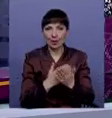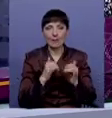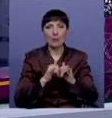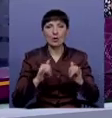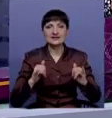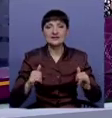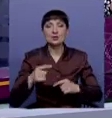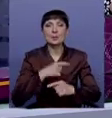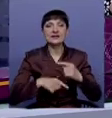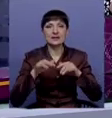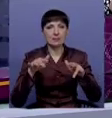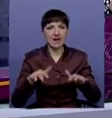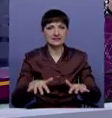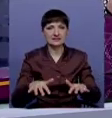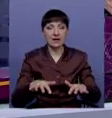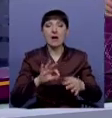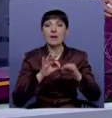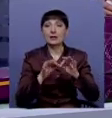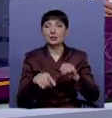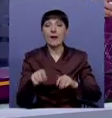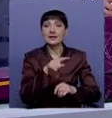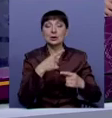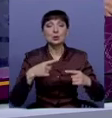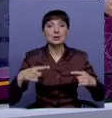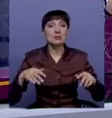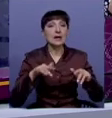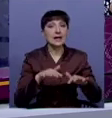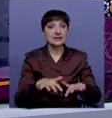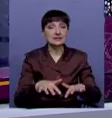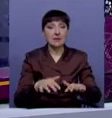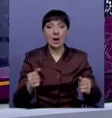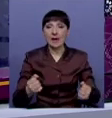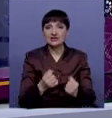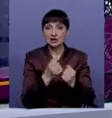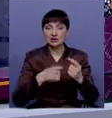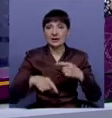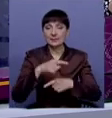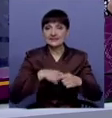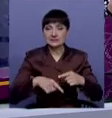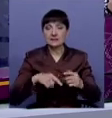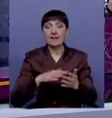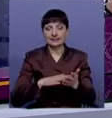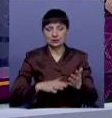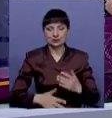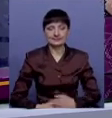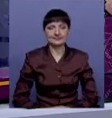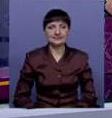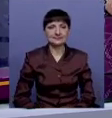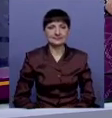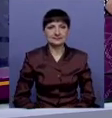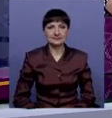развитию предпринимательства. Подробнее о них и других механизмах поддержки МСБ в материале Дины